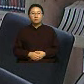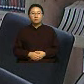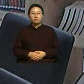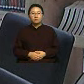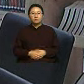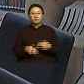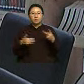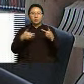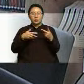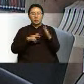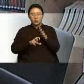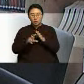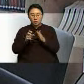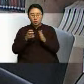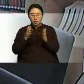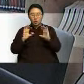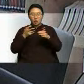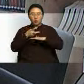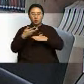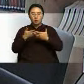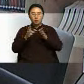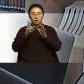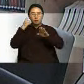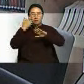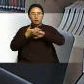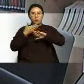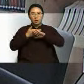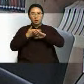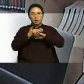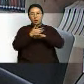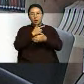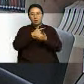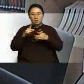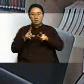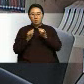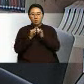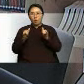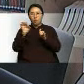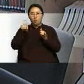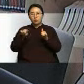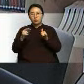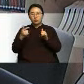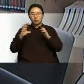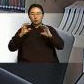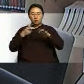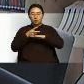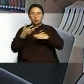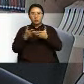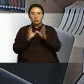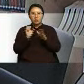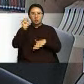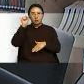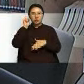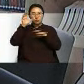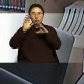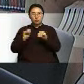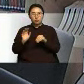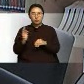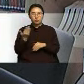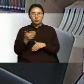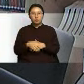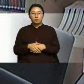j 경춘국도 국토부 않을 반대해온 가평 군민들이 원조 지방 국토 관리청 앞 시위를 중단하기로